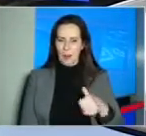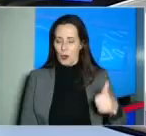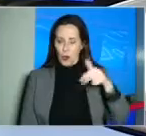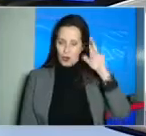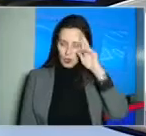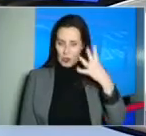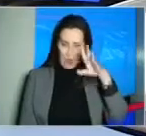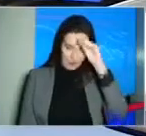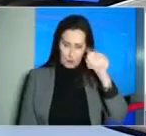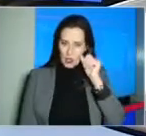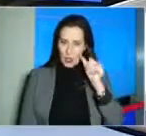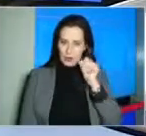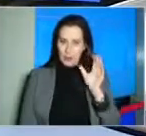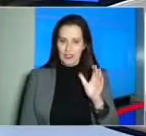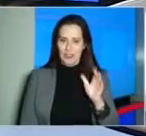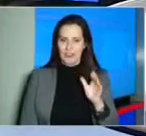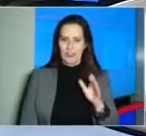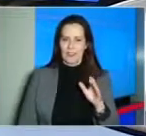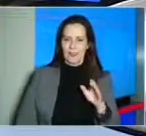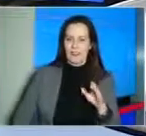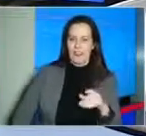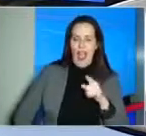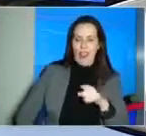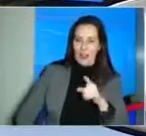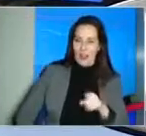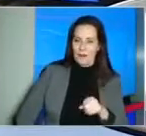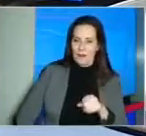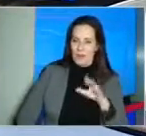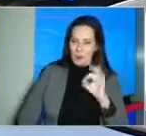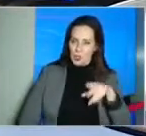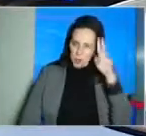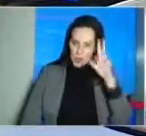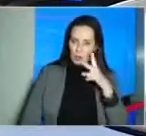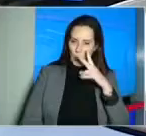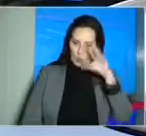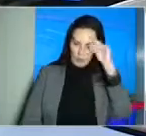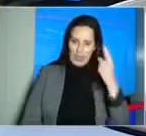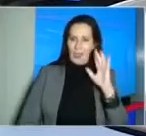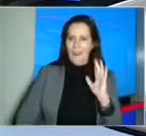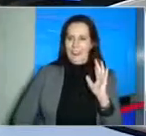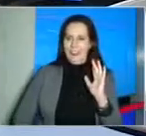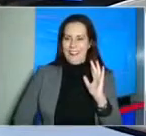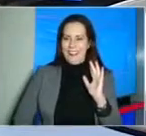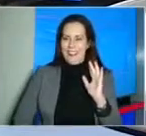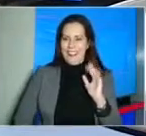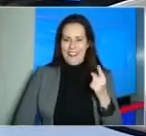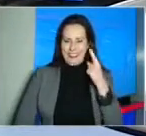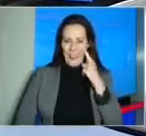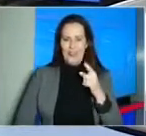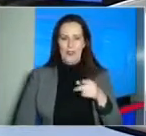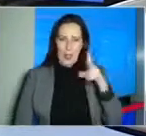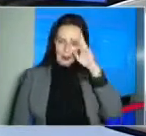רביעת גברים אשכנזים וסבלות. אבל לא, בליכוד, לא, האמת שבליכוד רואים גבר אחד, כן. אין, אתה לא רואה את ה...